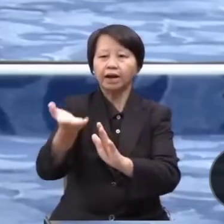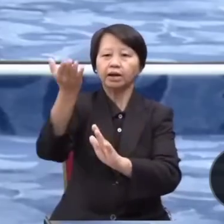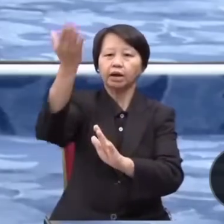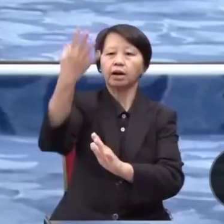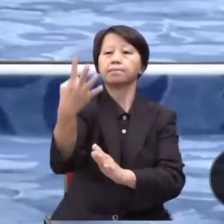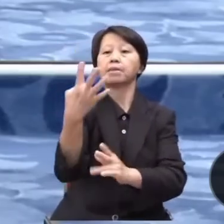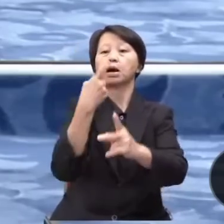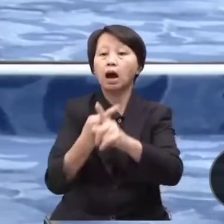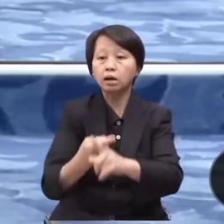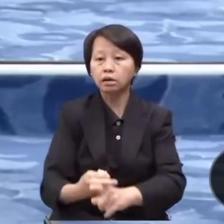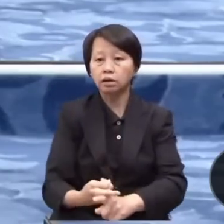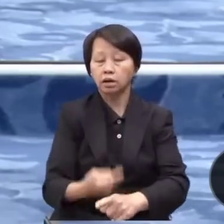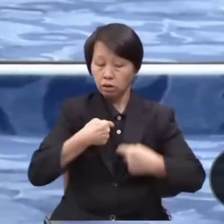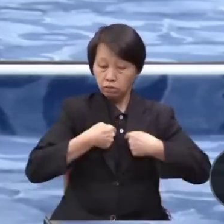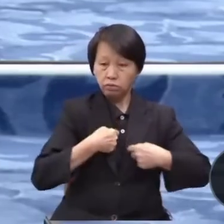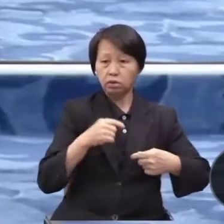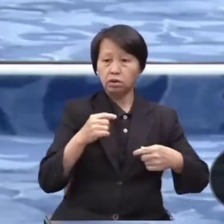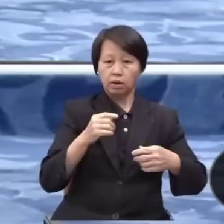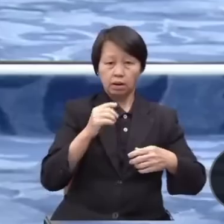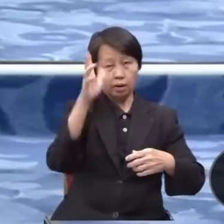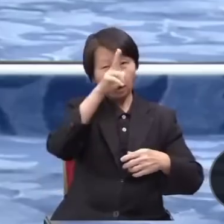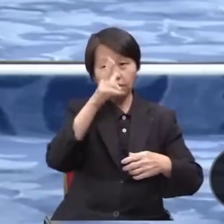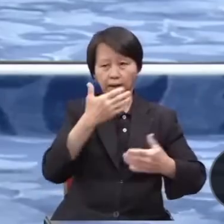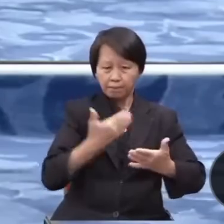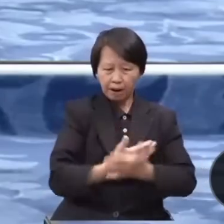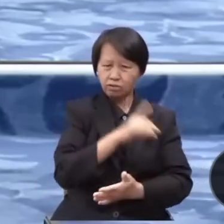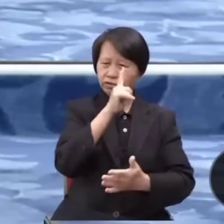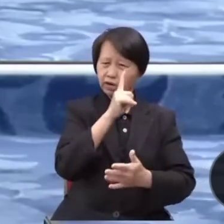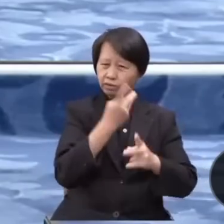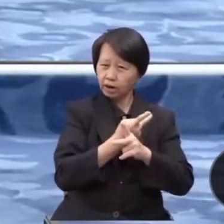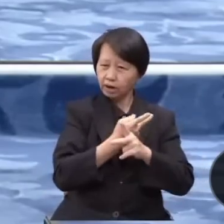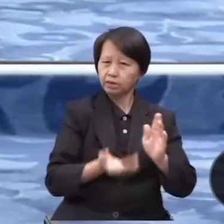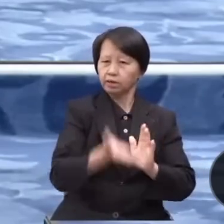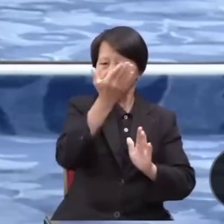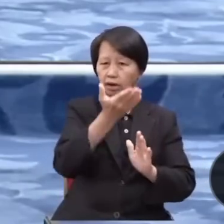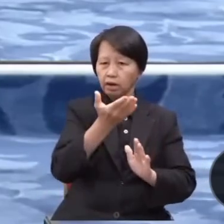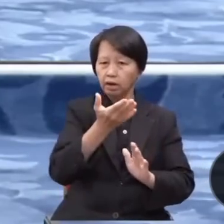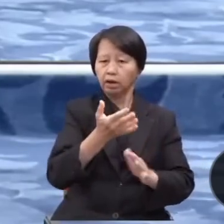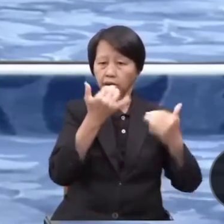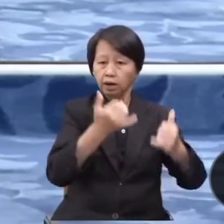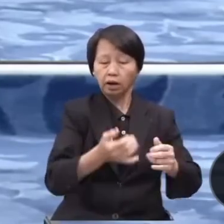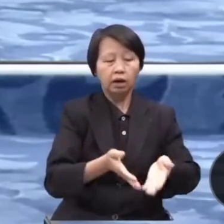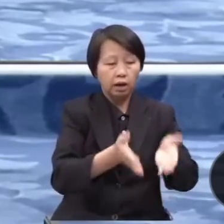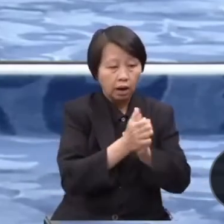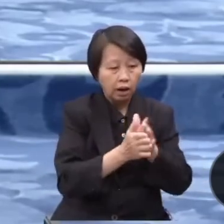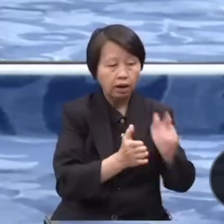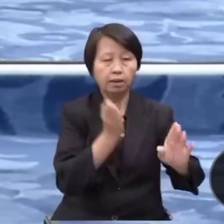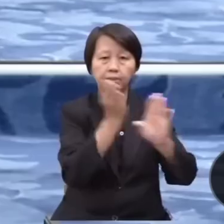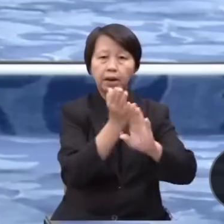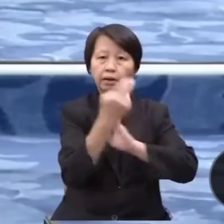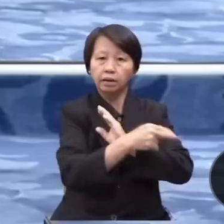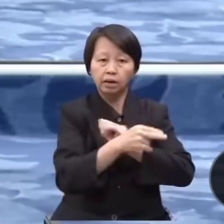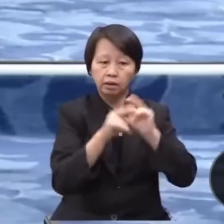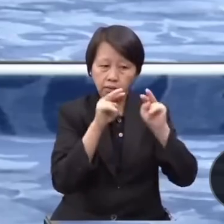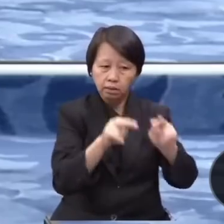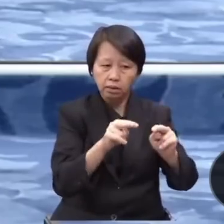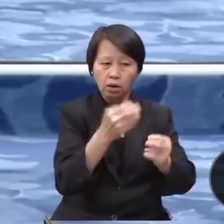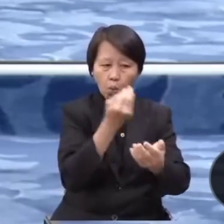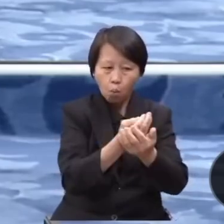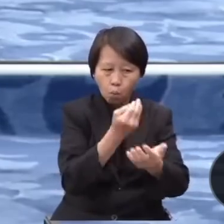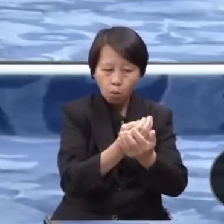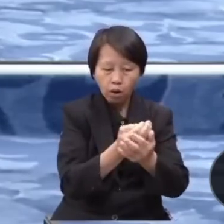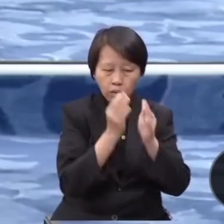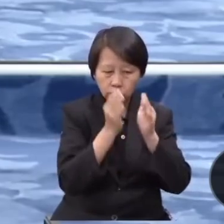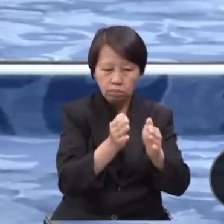Jadi setakat yang saya boleh gesa, Bank Negara harus teliti bukan saja isu monetary,